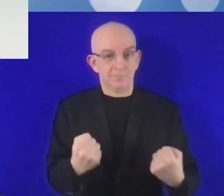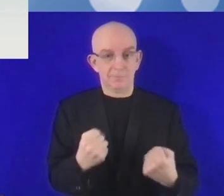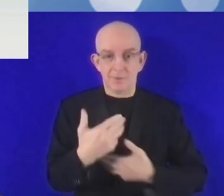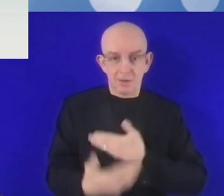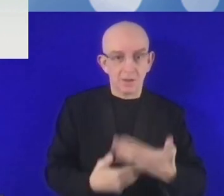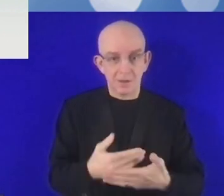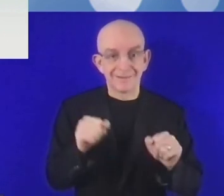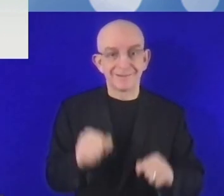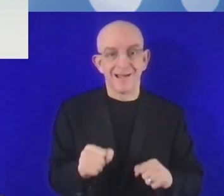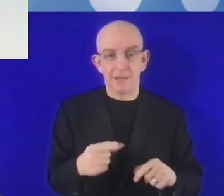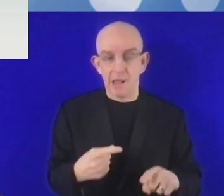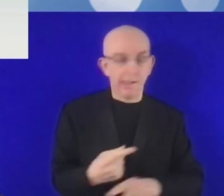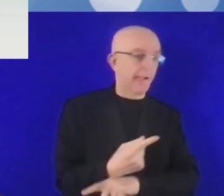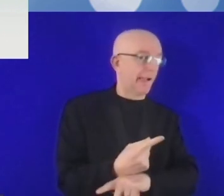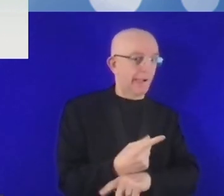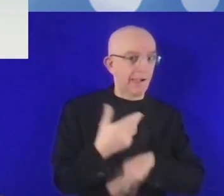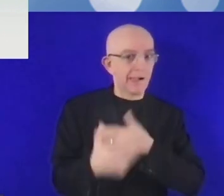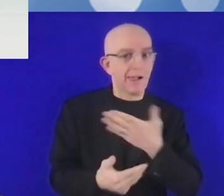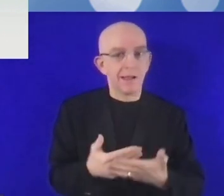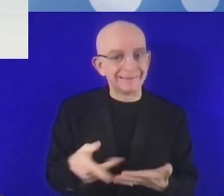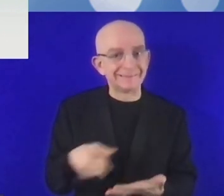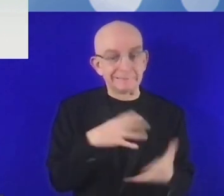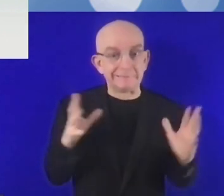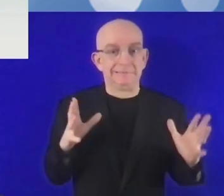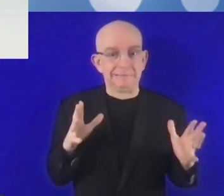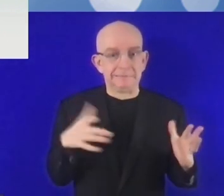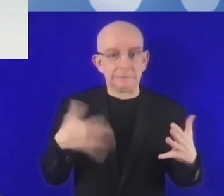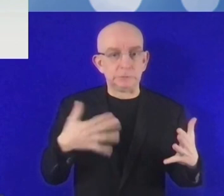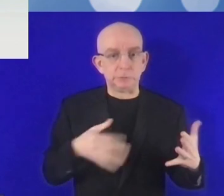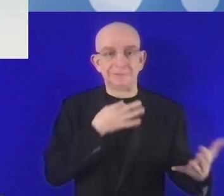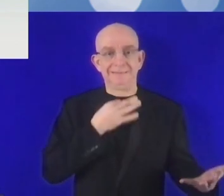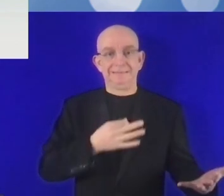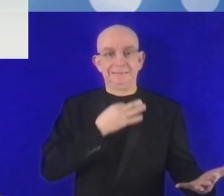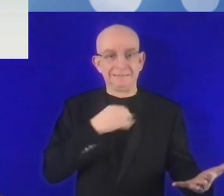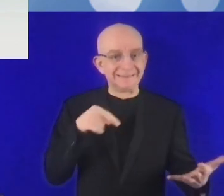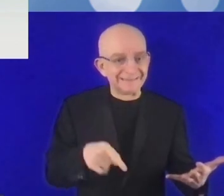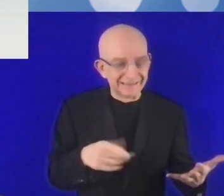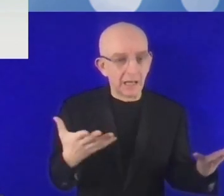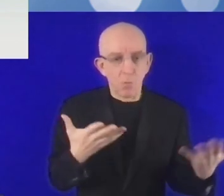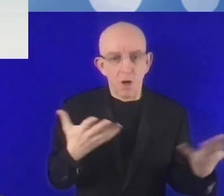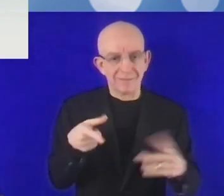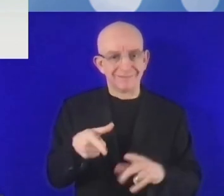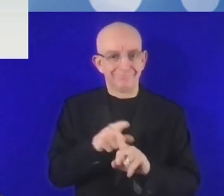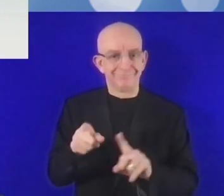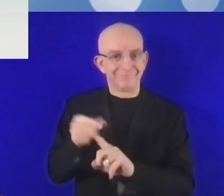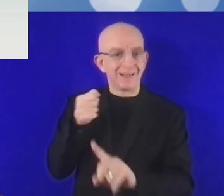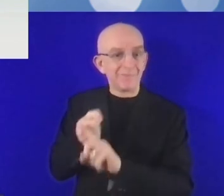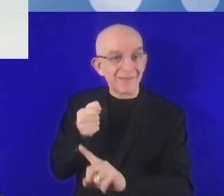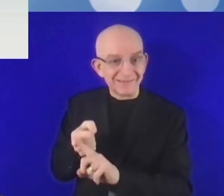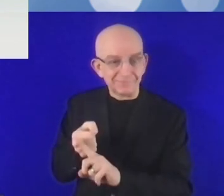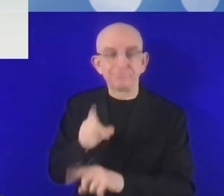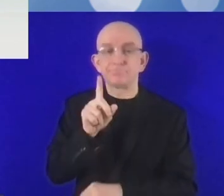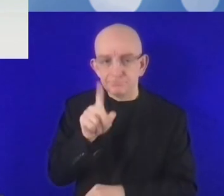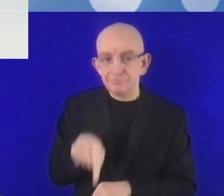立法机构他们必须要想出一些新的解决方案，他们必须要考虑如何正确界